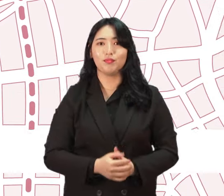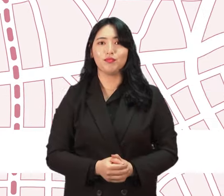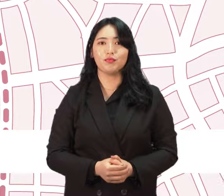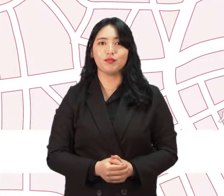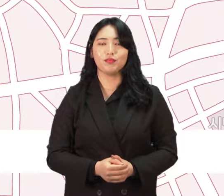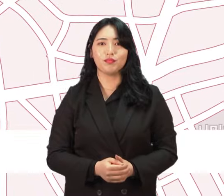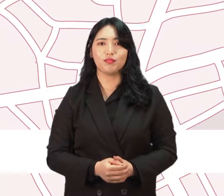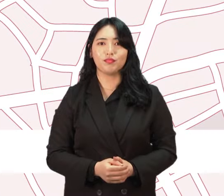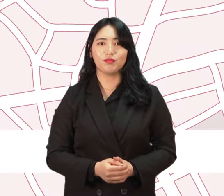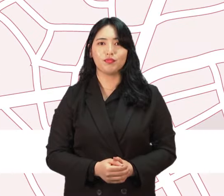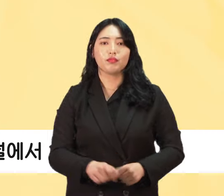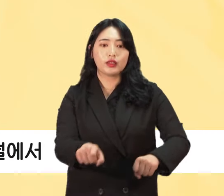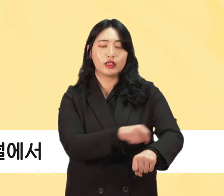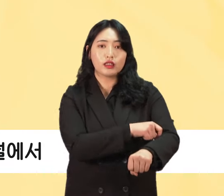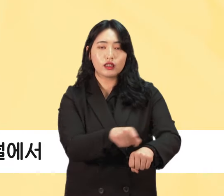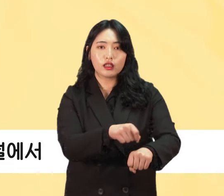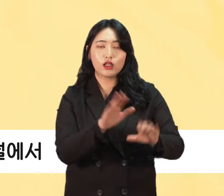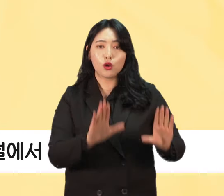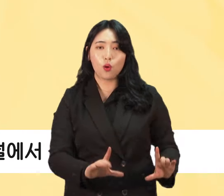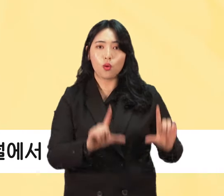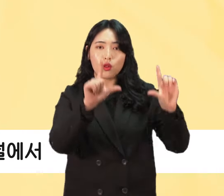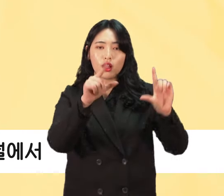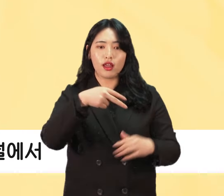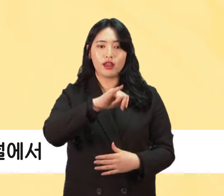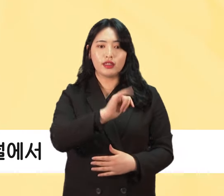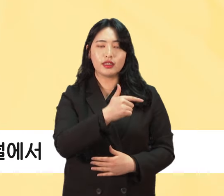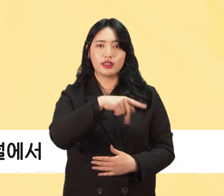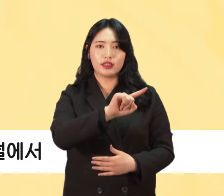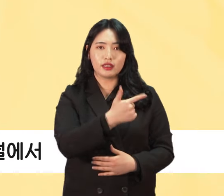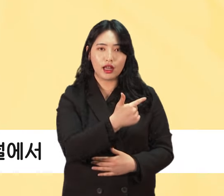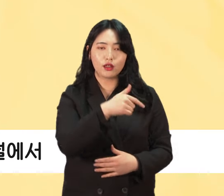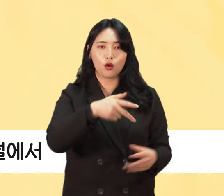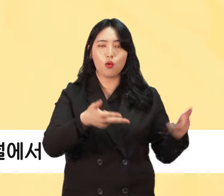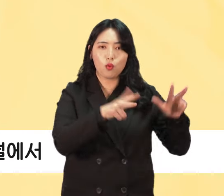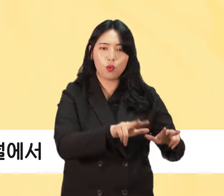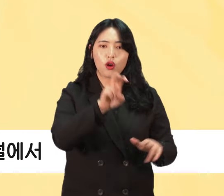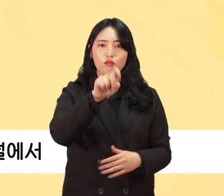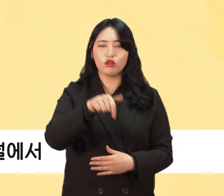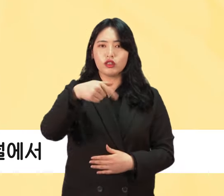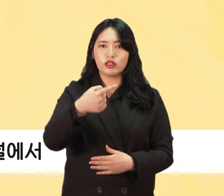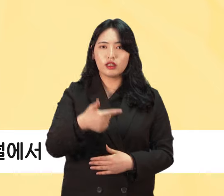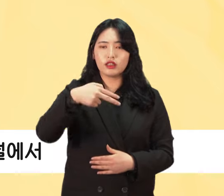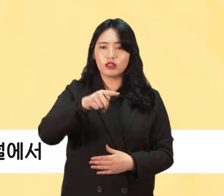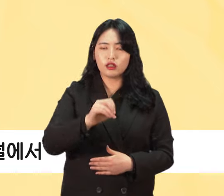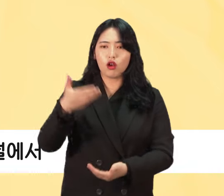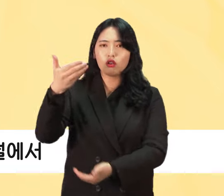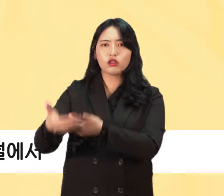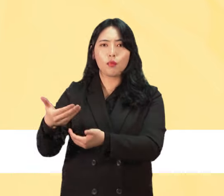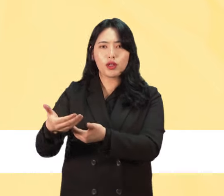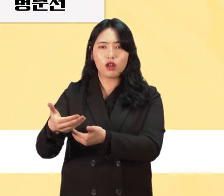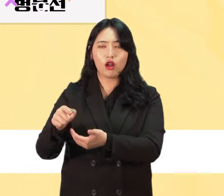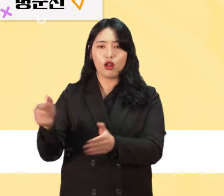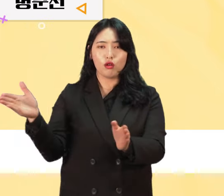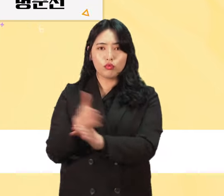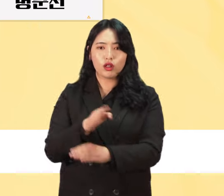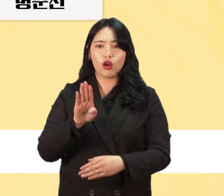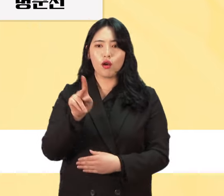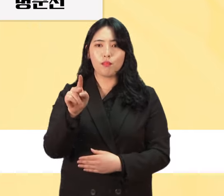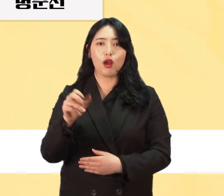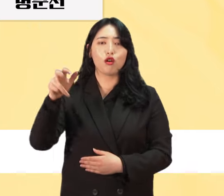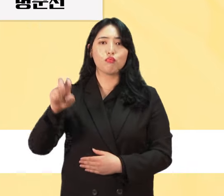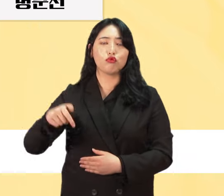있답니다 특히 올해는 신상 공원 무거운 성실 뻗지 터미널에서 정 홍 천